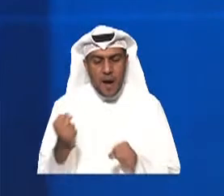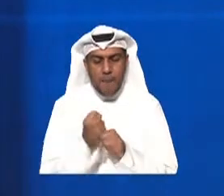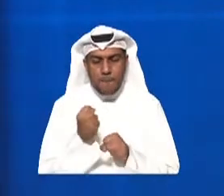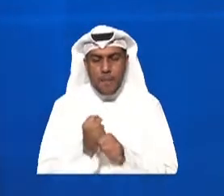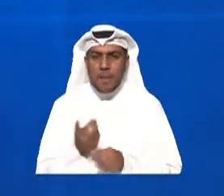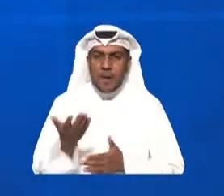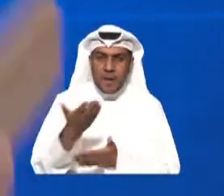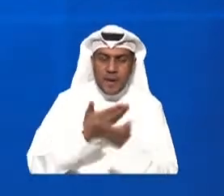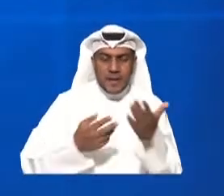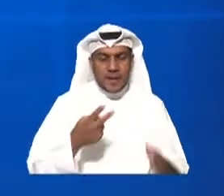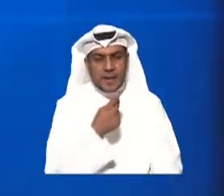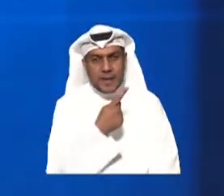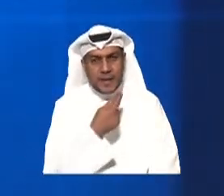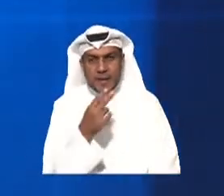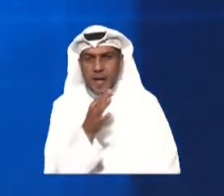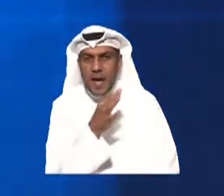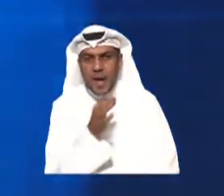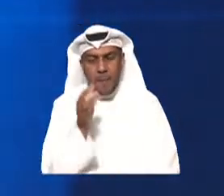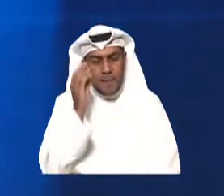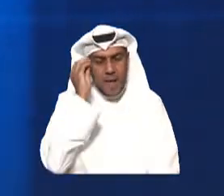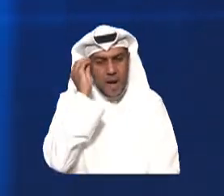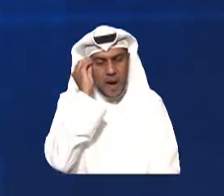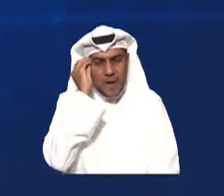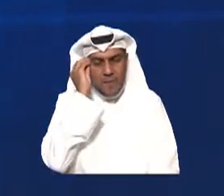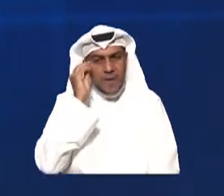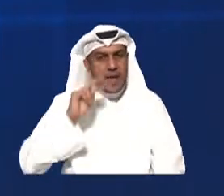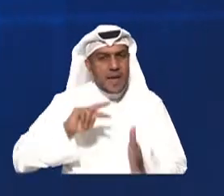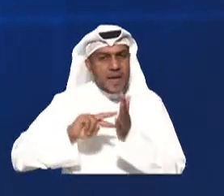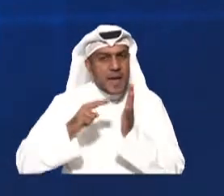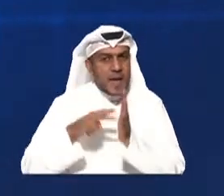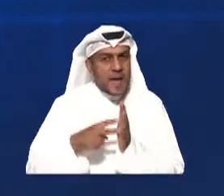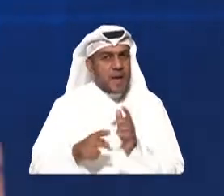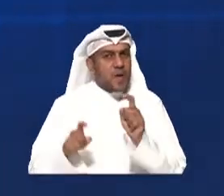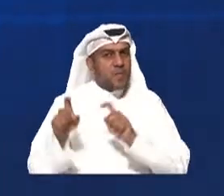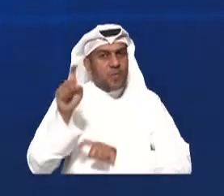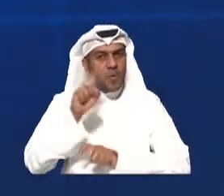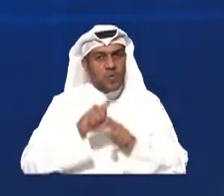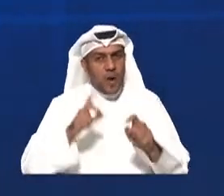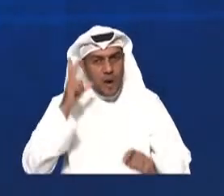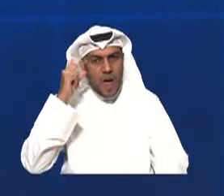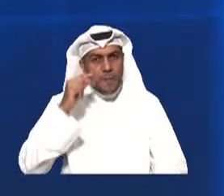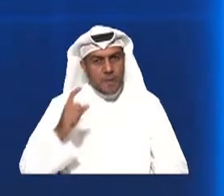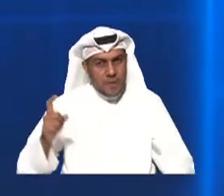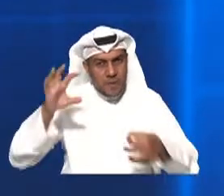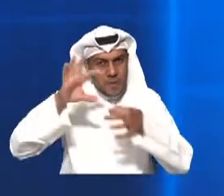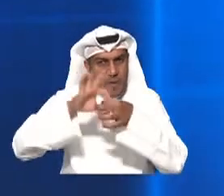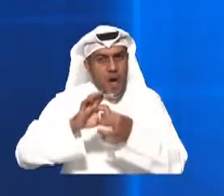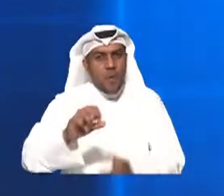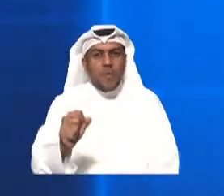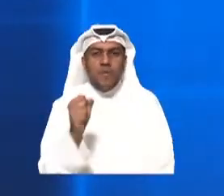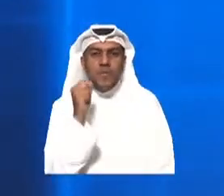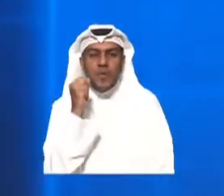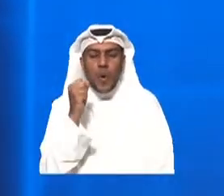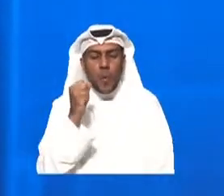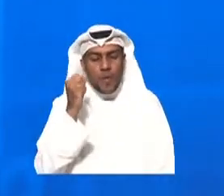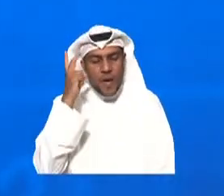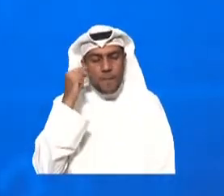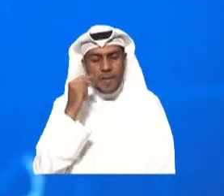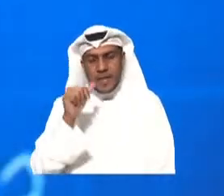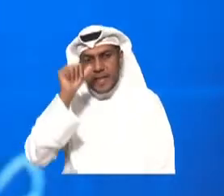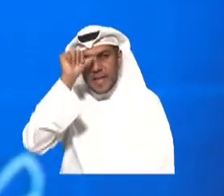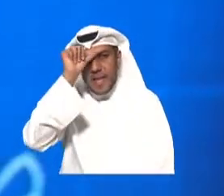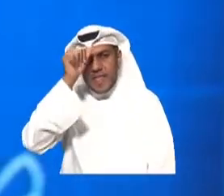الكويت وجمهورية الهند، واستعرضا كافة أوجه التعاون الوثيق والمتميز في مختلف مجالات الحيوية